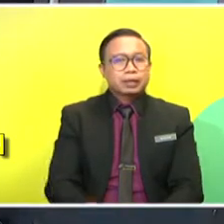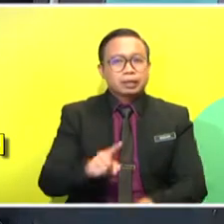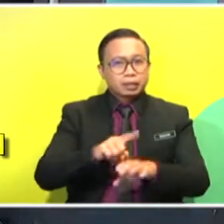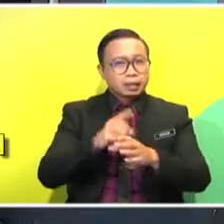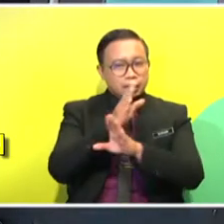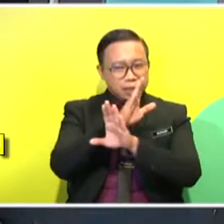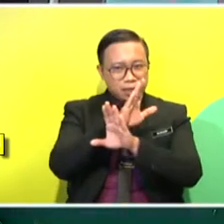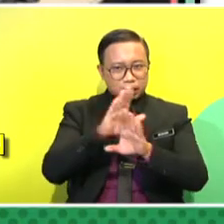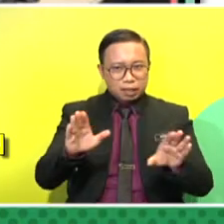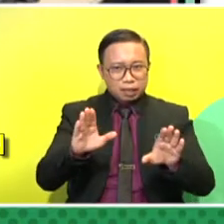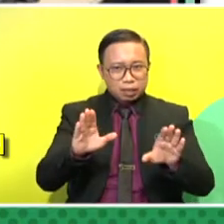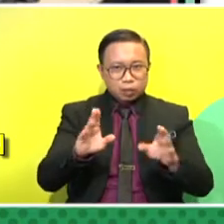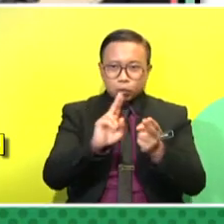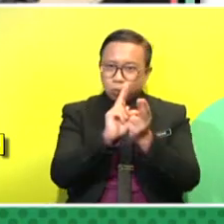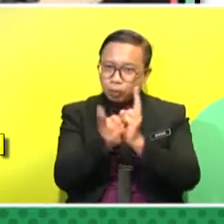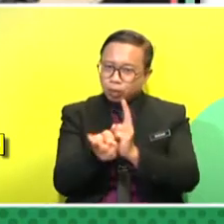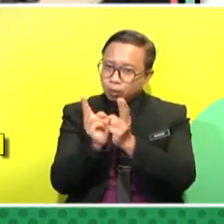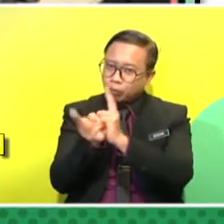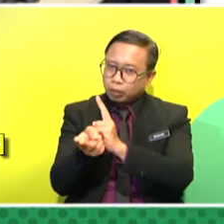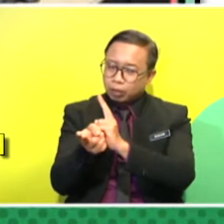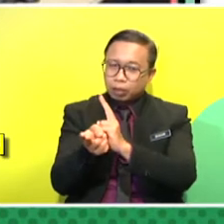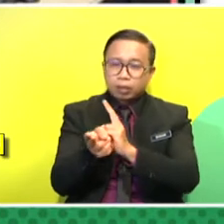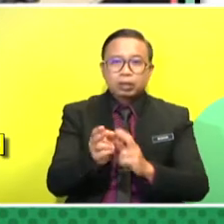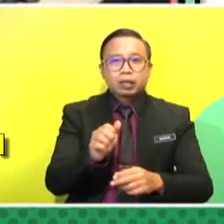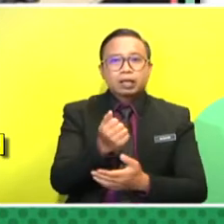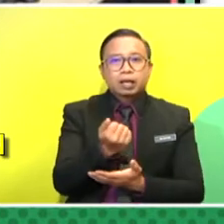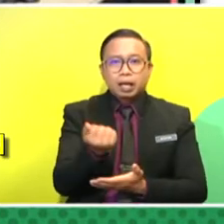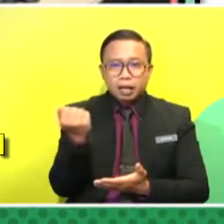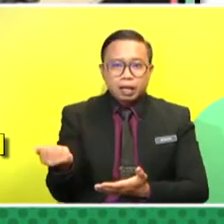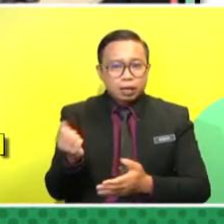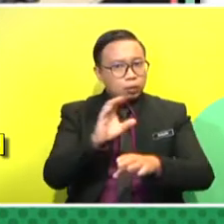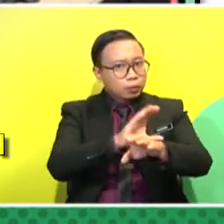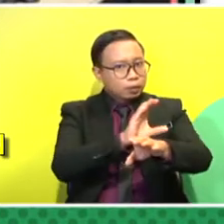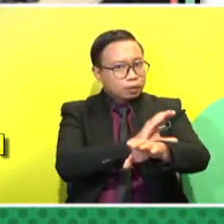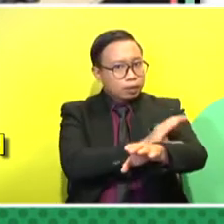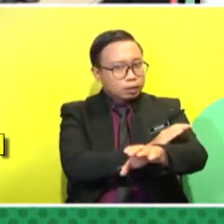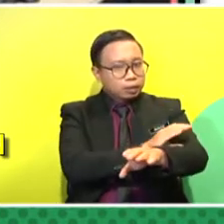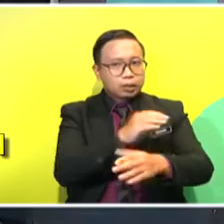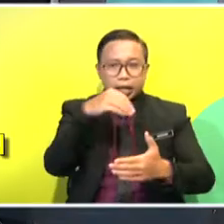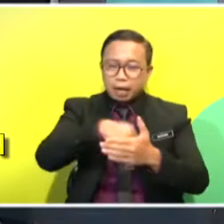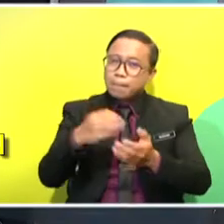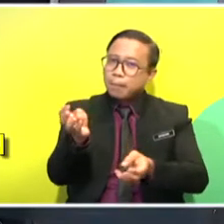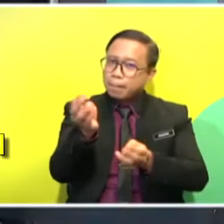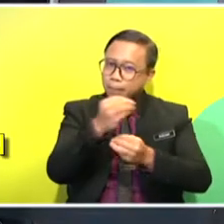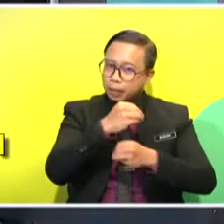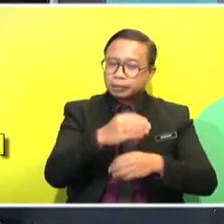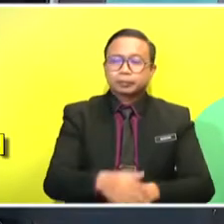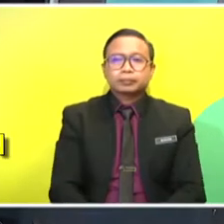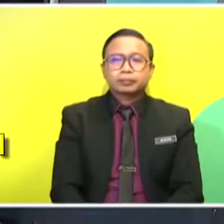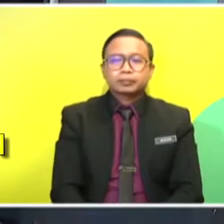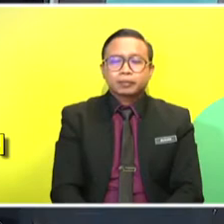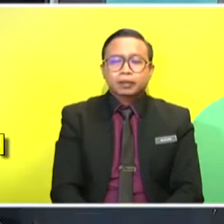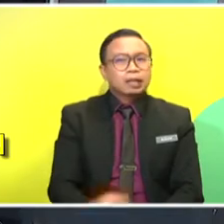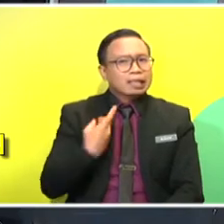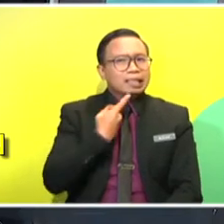dilarang mengubah suai perkakasan komputer. Sekarang, tujuan dia sebab di dalam makmal komputer kita tu kita dah